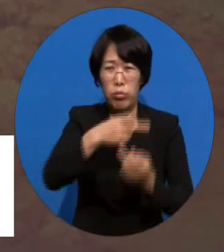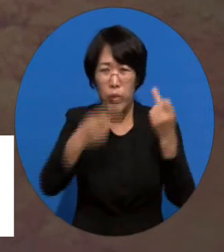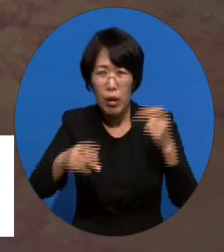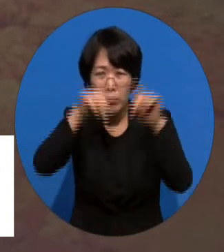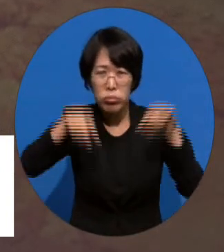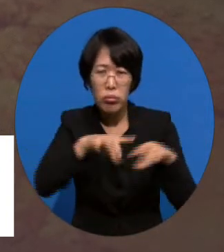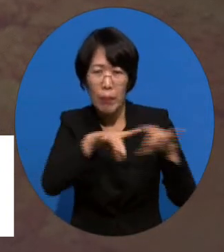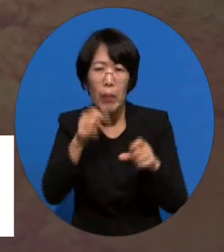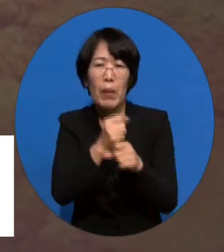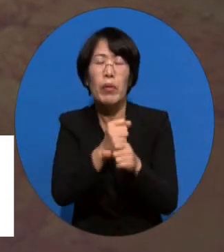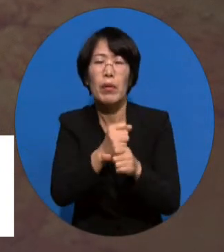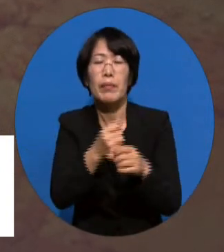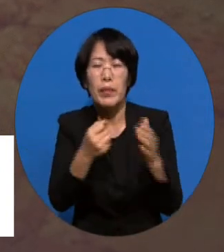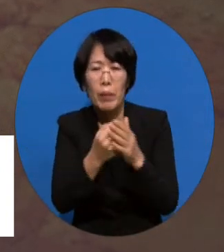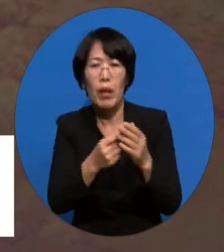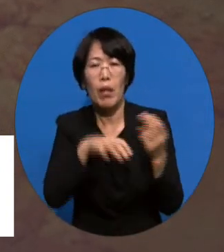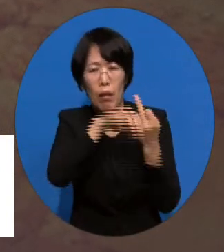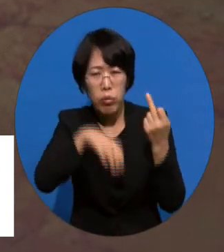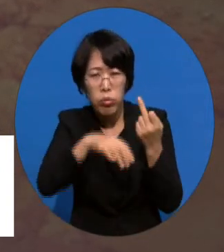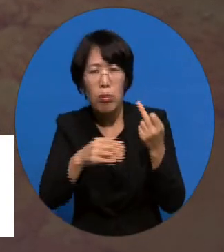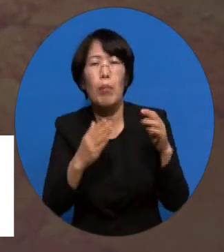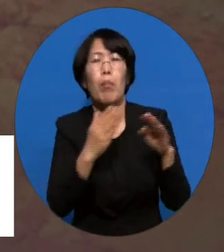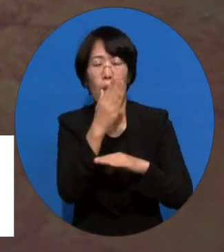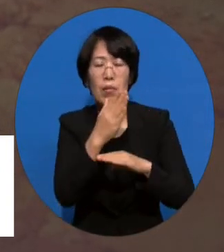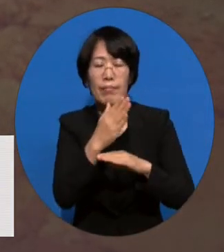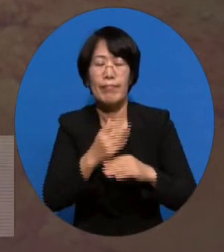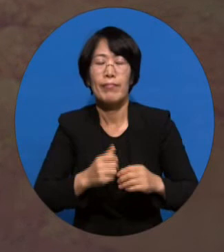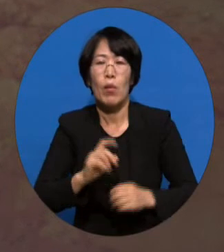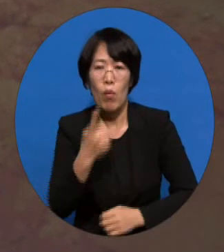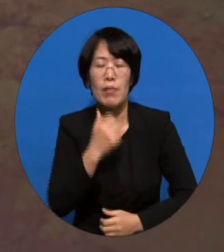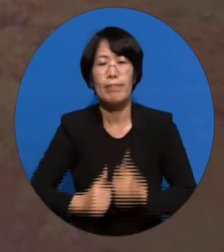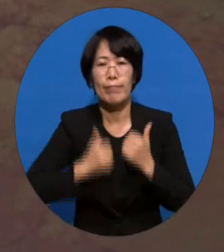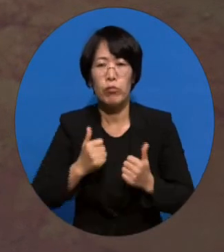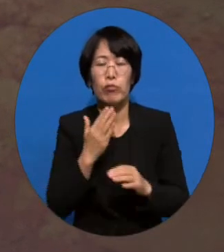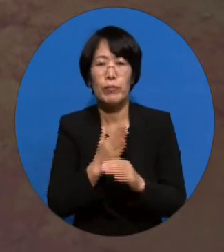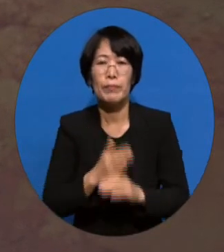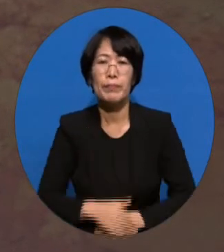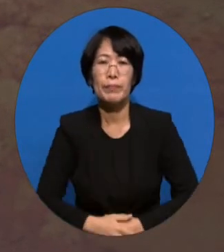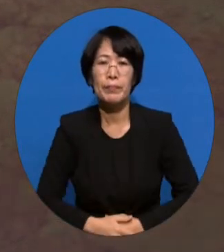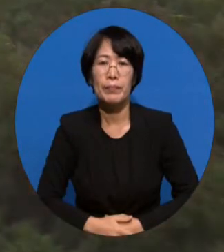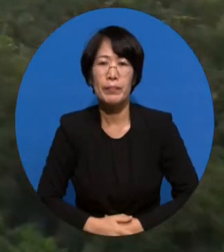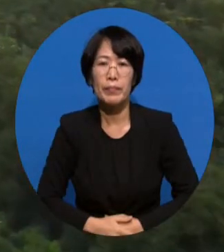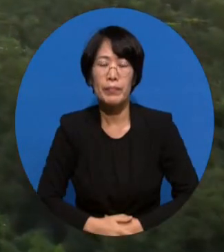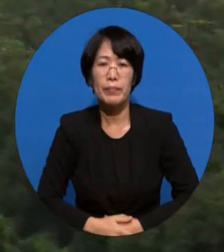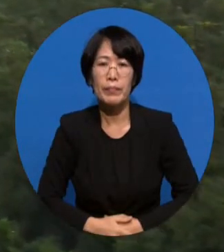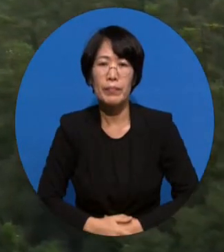하겠다며 산비탈을 무리하게 깎은 탓이라고 분통을 터뜨리고 있습니다. 조희원 기자입니다.